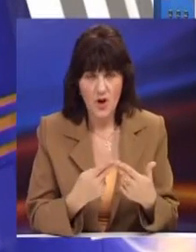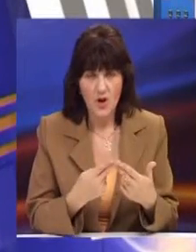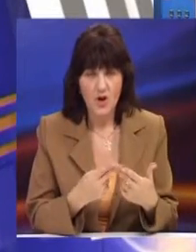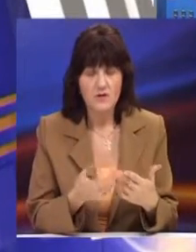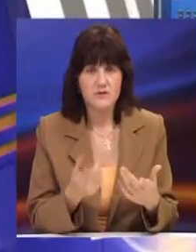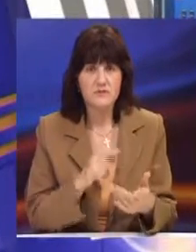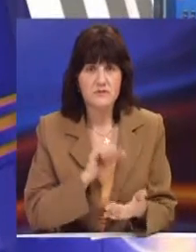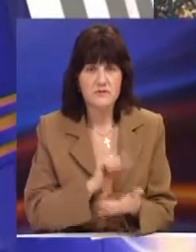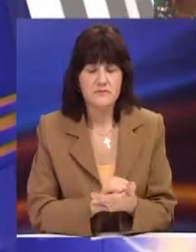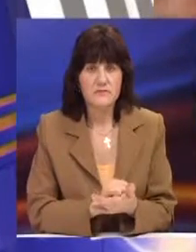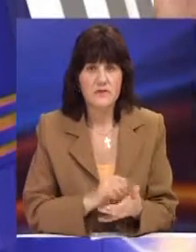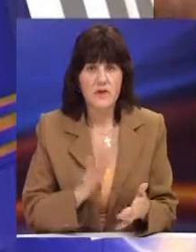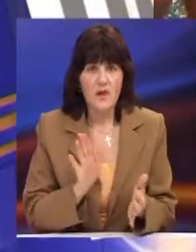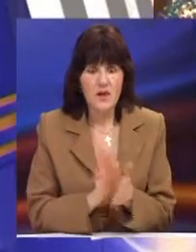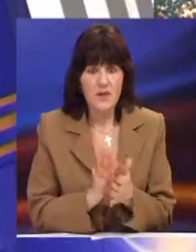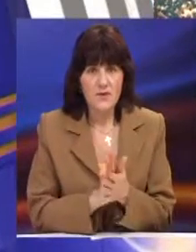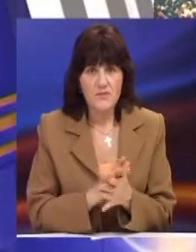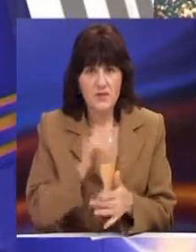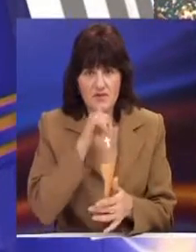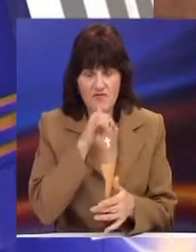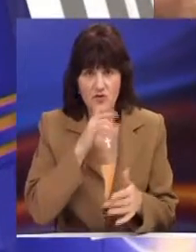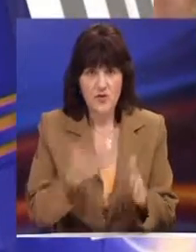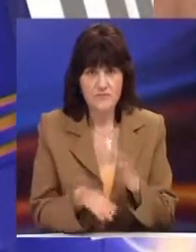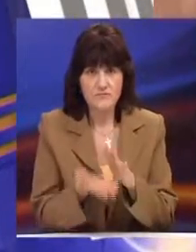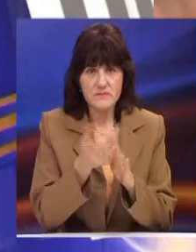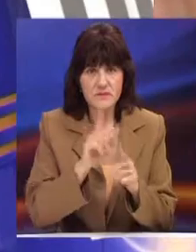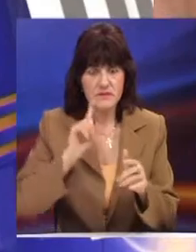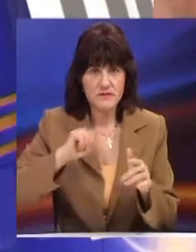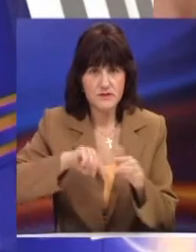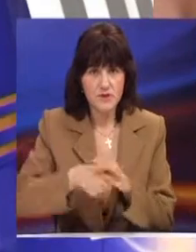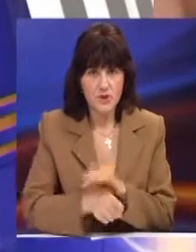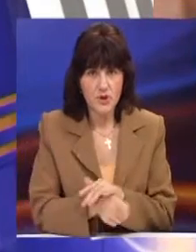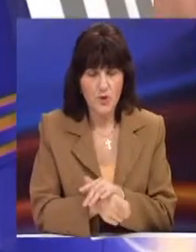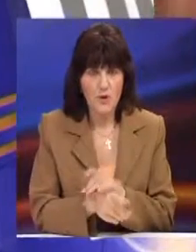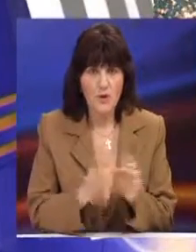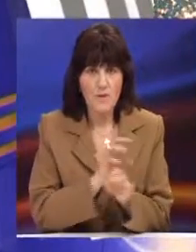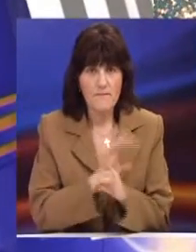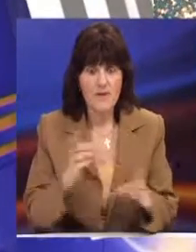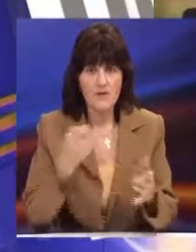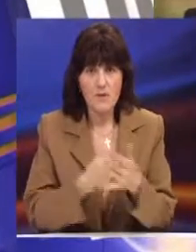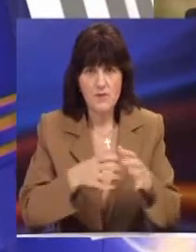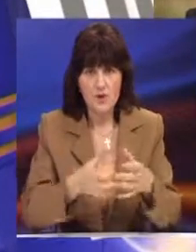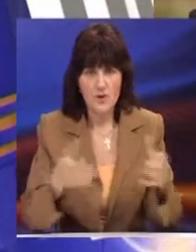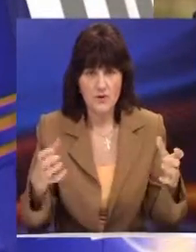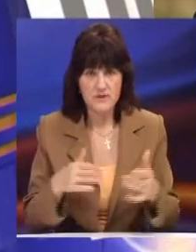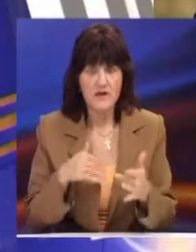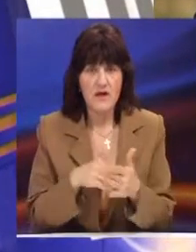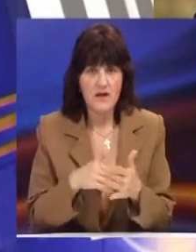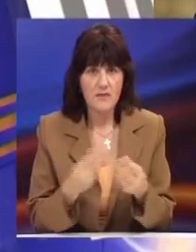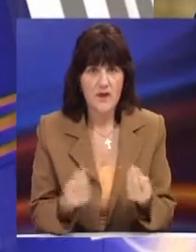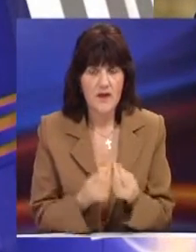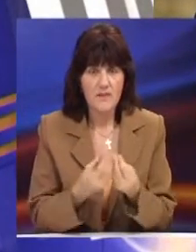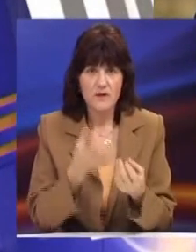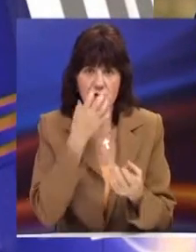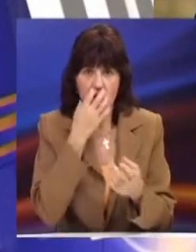kontrolišu, odnosno etaloniraju. Ukoliko je vodomer postavljen plitko ili u podrumskim prostorijama bez prozora, tada je potrebno